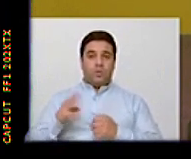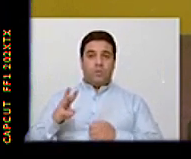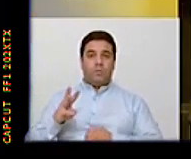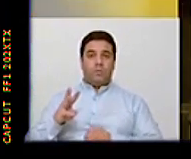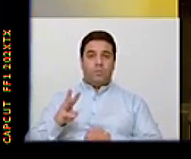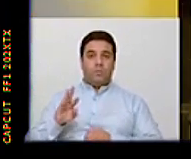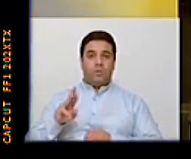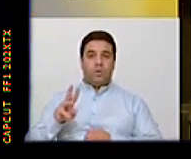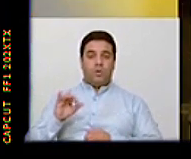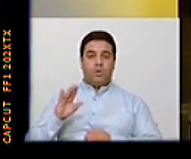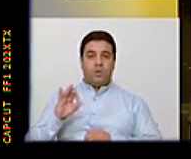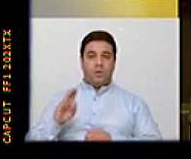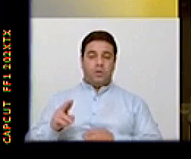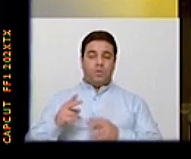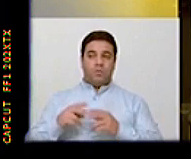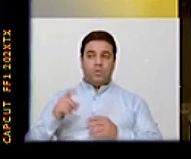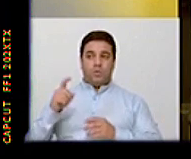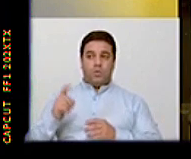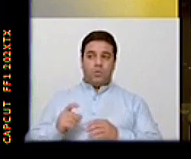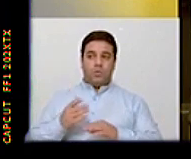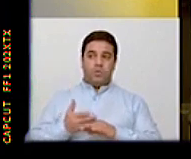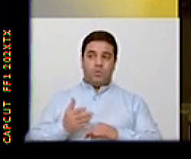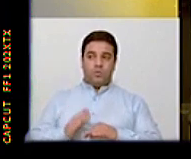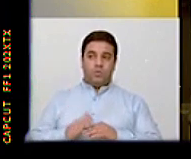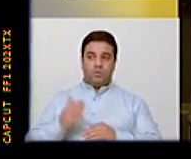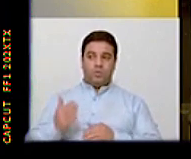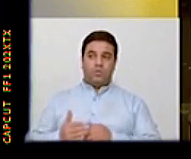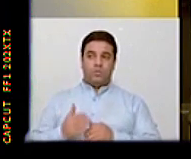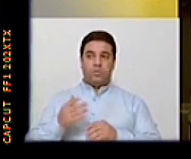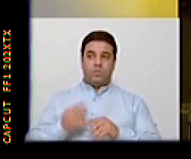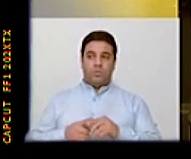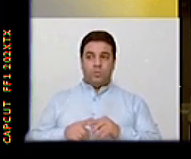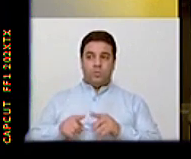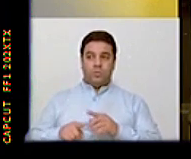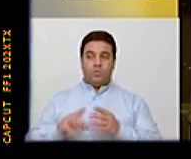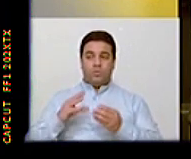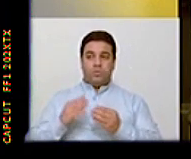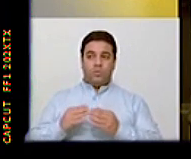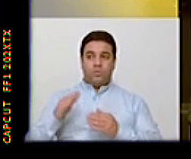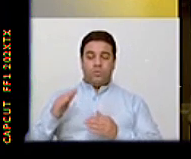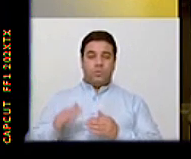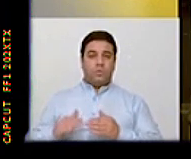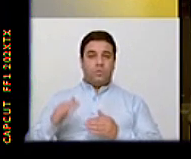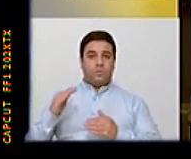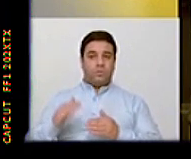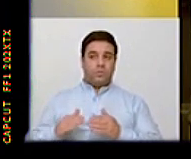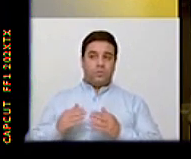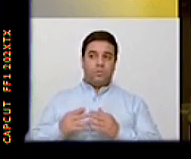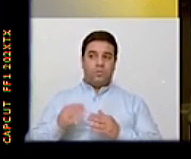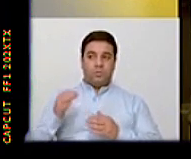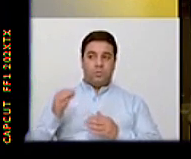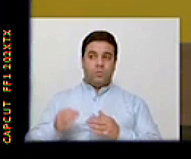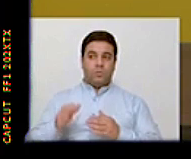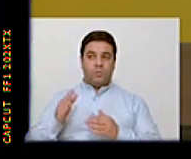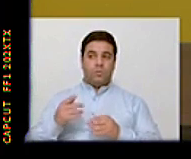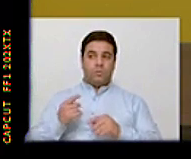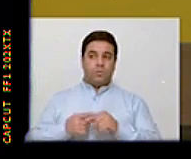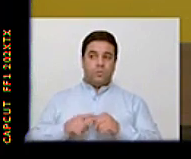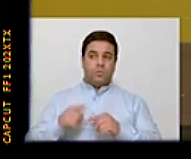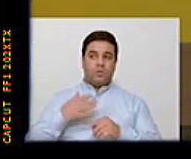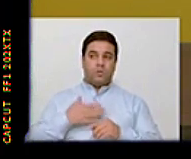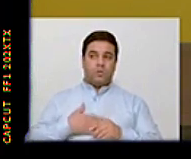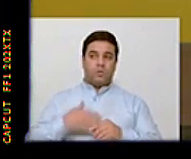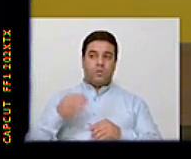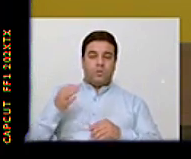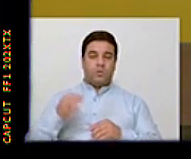esa pruzinaga osilgan yukdan iboratdir. Buni ham muvozanat vaziyatdan chiqarib qo'yib yuborsak, u